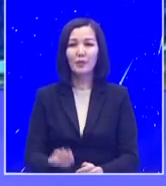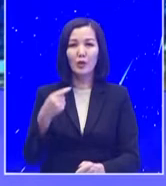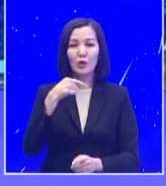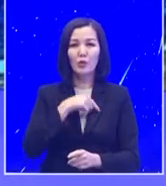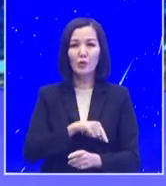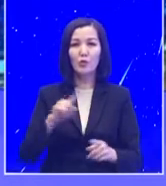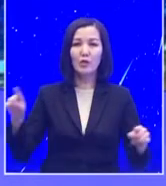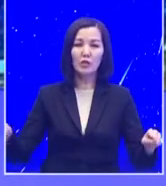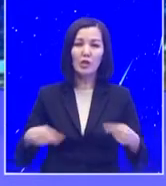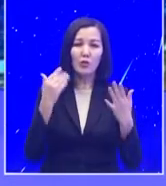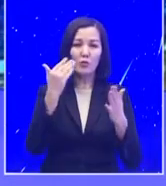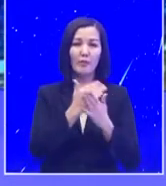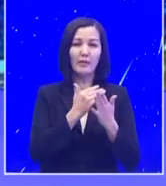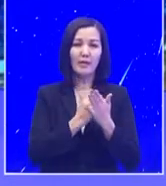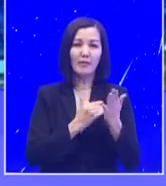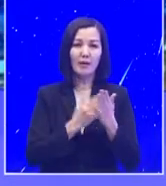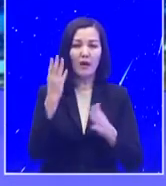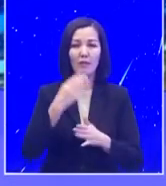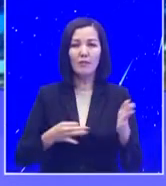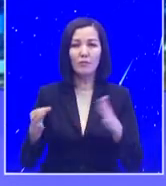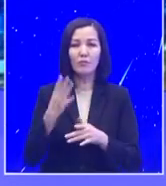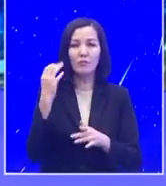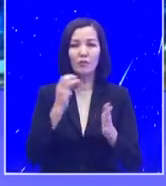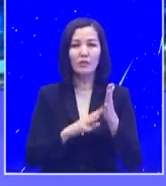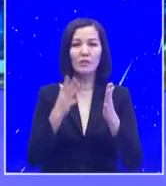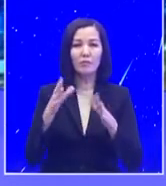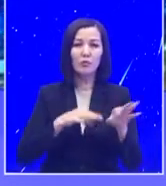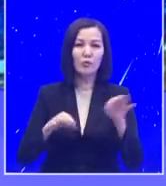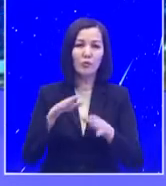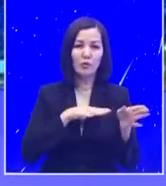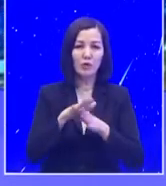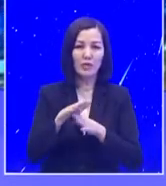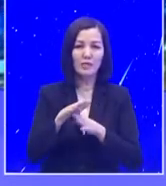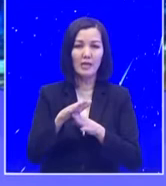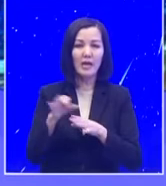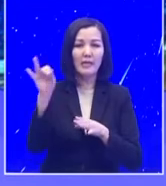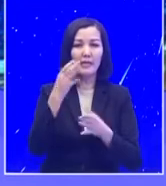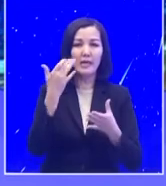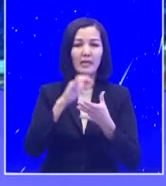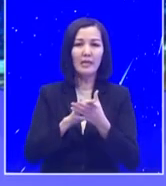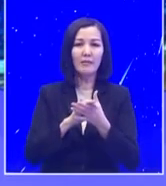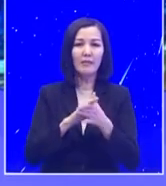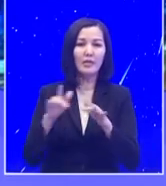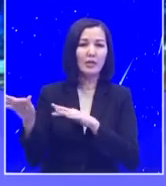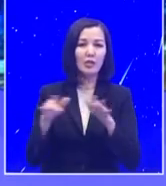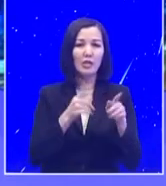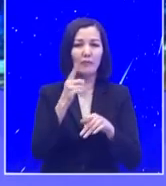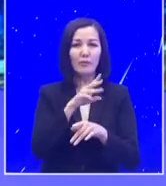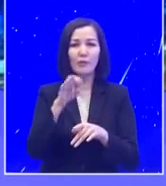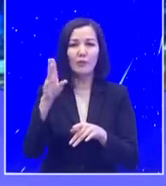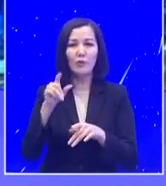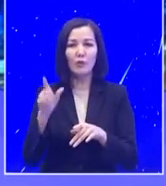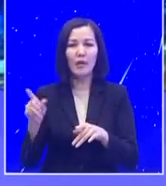Рухани жаңғыру бағдарламасы аясында Алматы облысында 585 жоба жүзеге асты. Аясында тарихи танымдық, тағылымдық